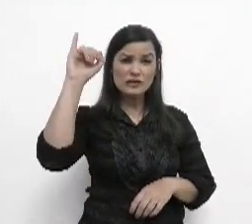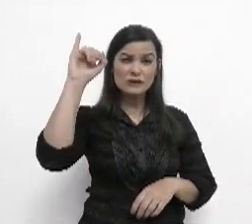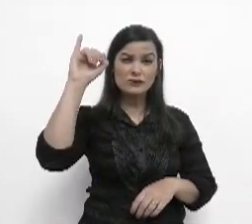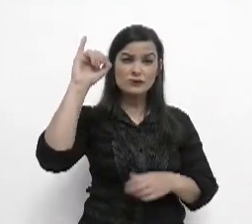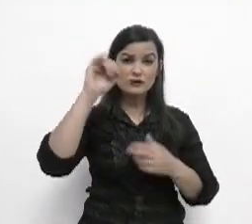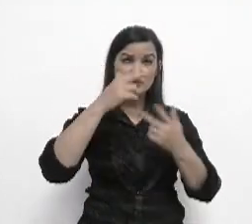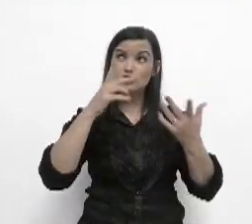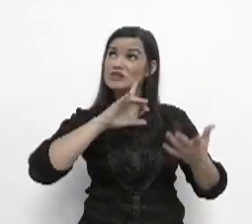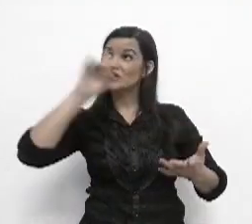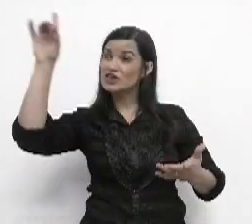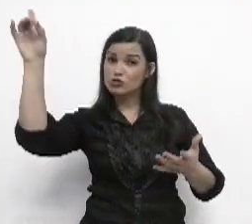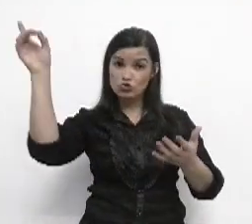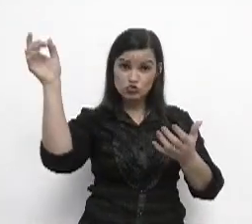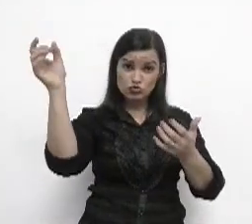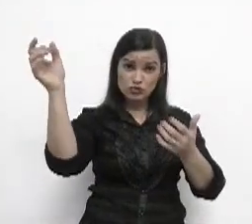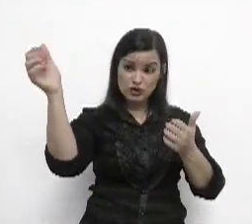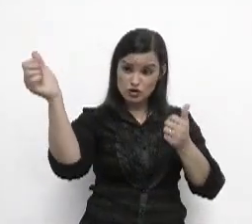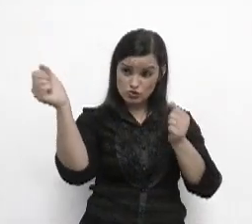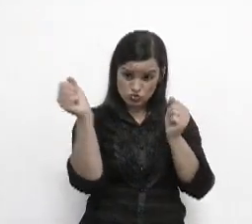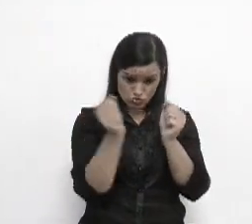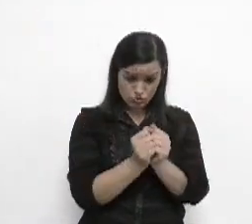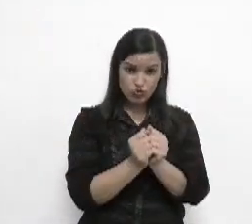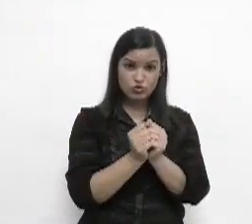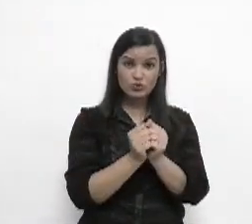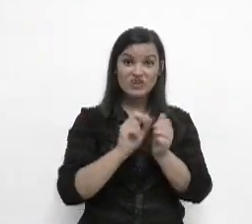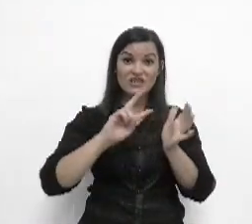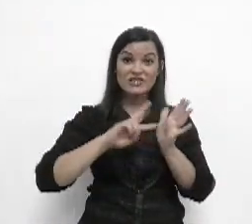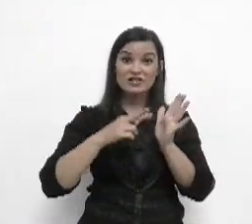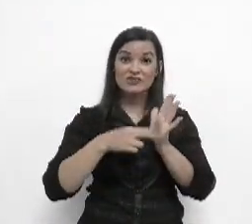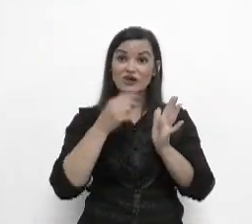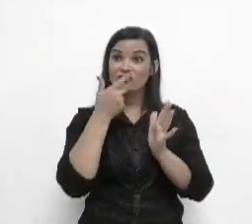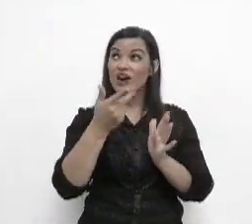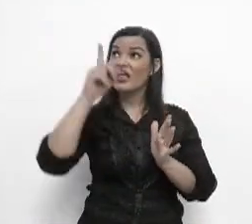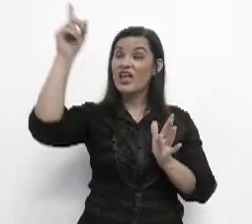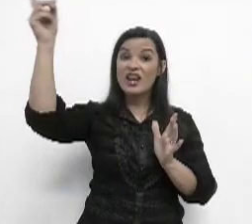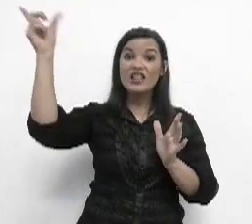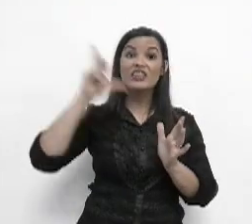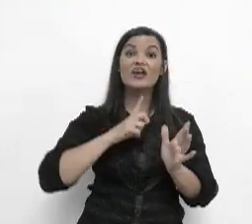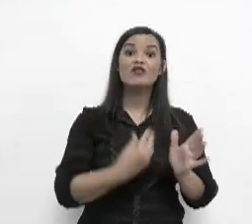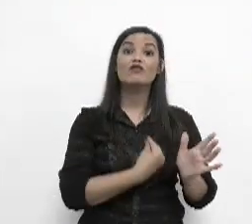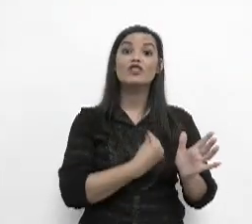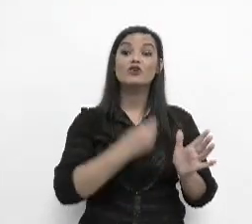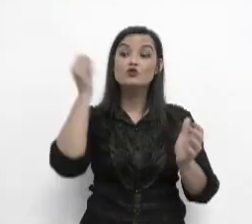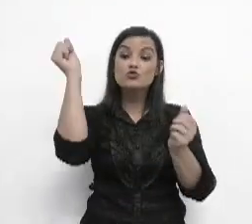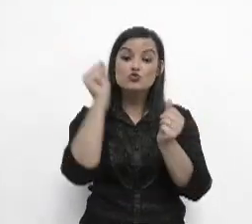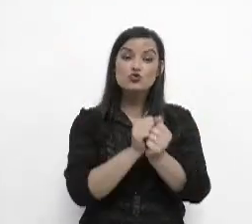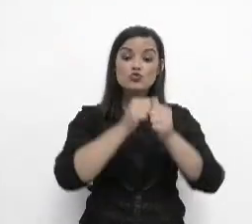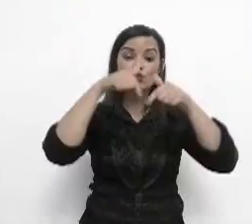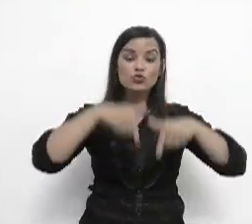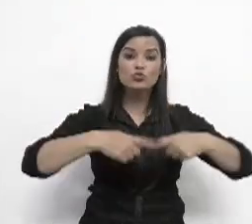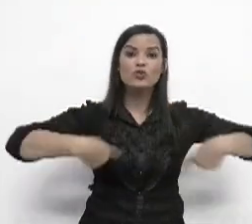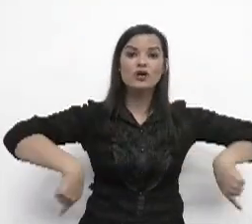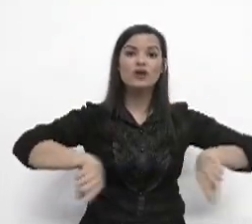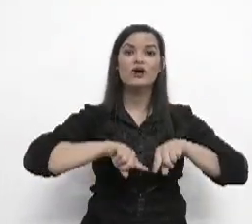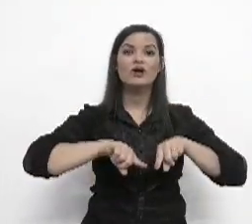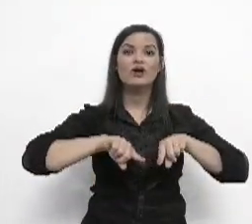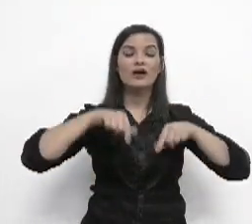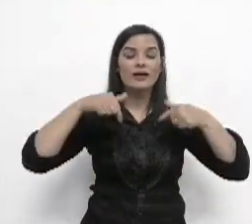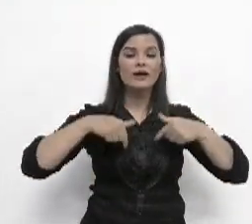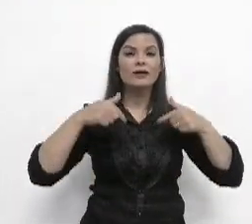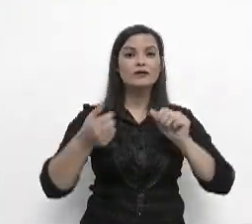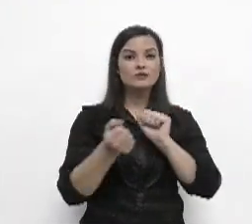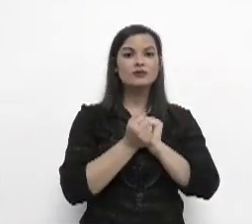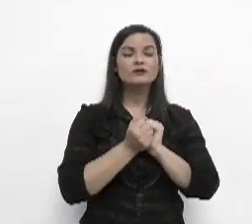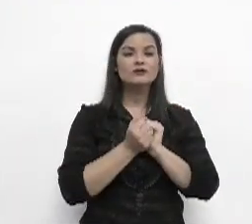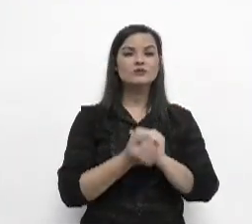Deus conosco, é dizer que Deus está em nosso meio, conosco. 하나님 기도 응답을 약속하실 때도 너희 두세 사람이 모인